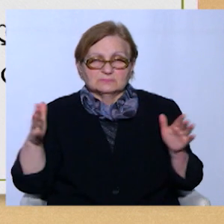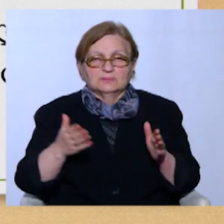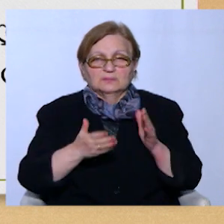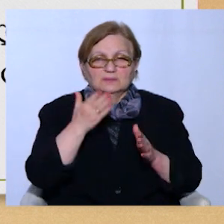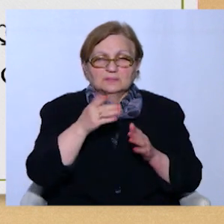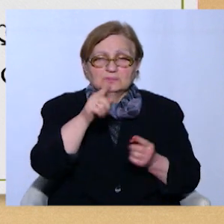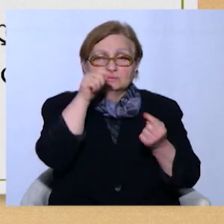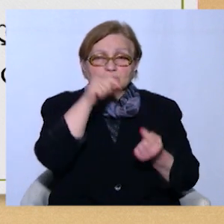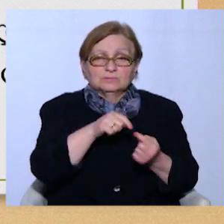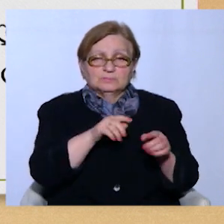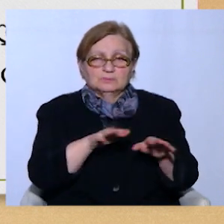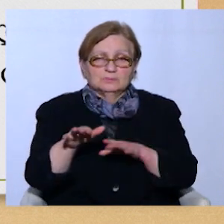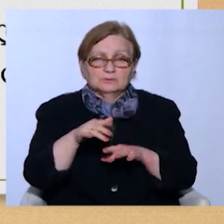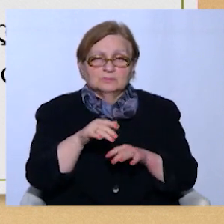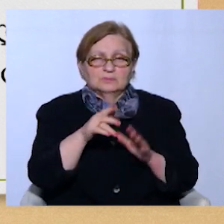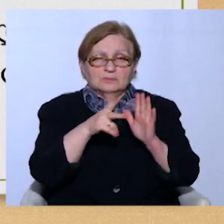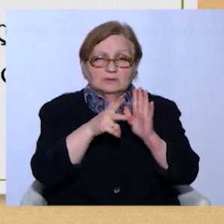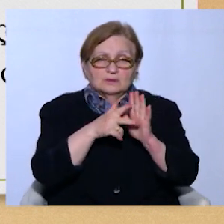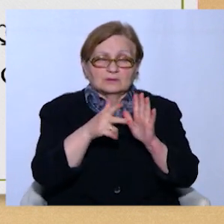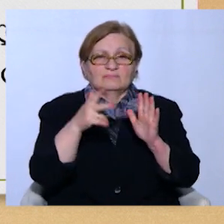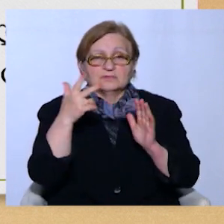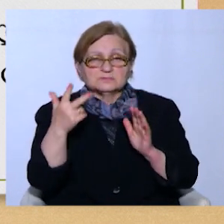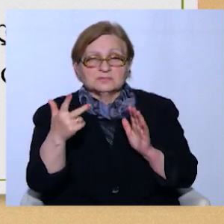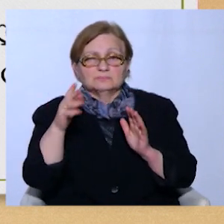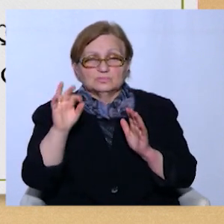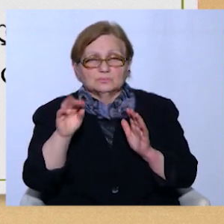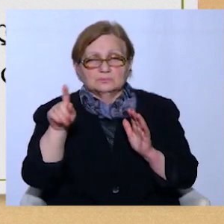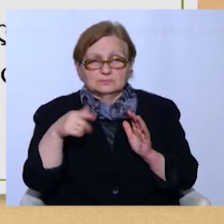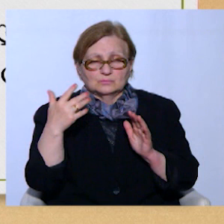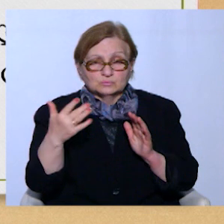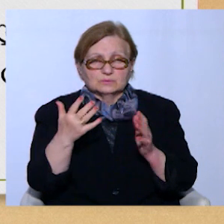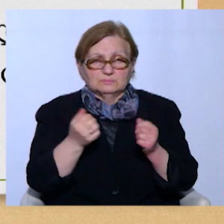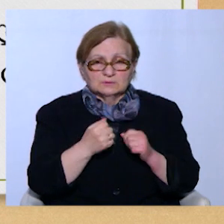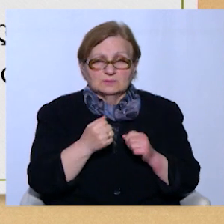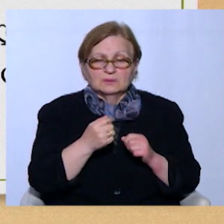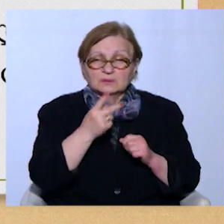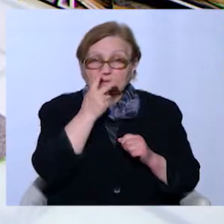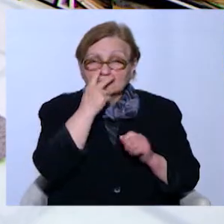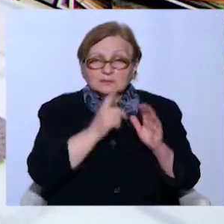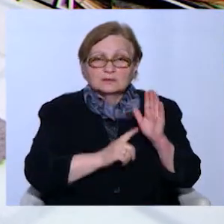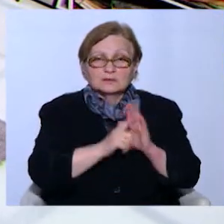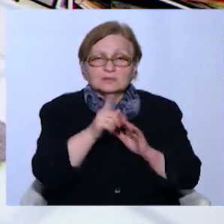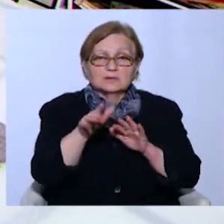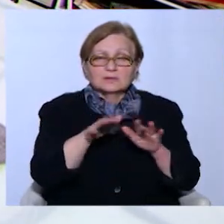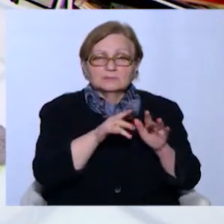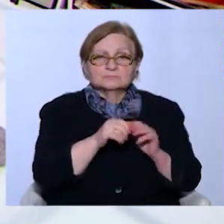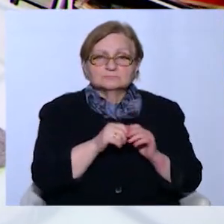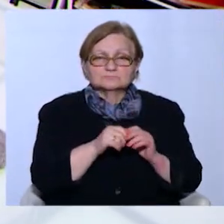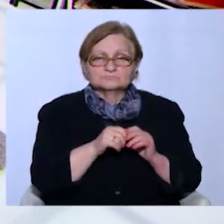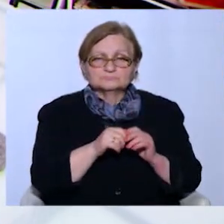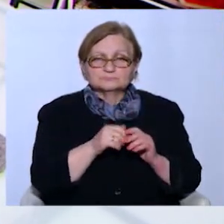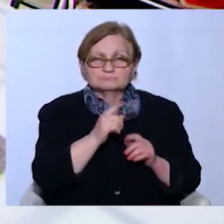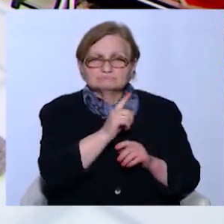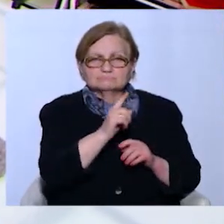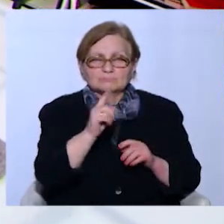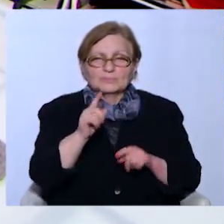Შესაბამისი ფუნქციის მნიშვნელობები კი მიიღება 8 3 0 მინუს 1 0 3 და მოდით დავაკვირდეთ ფუნქციის ნაზრს.